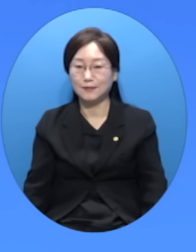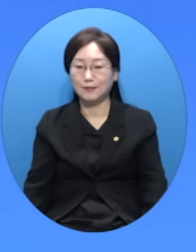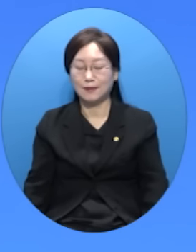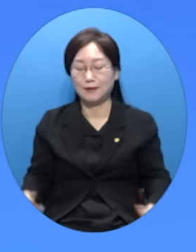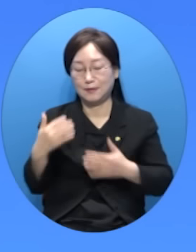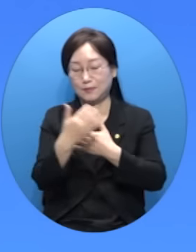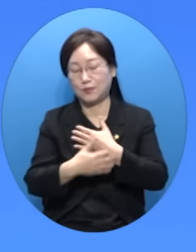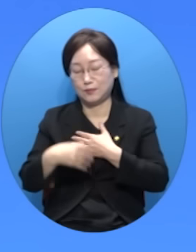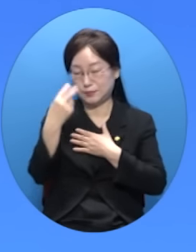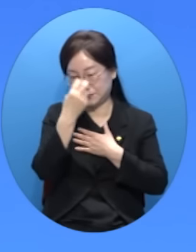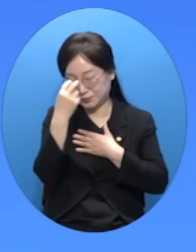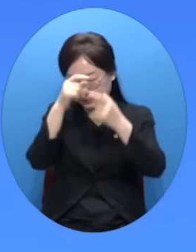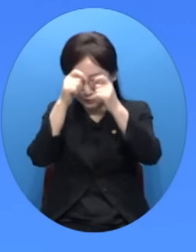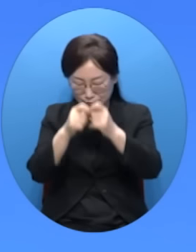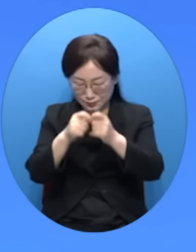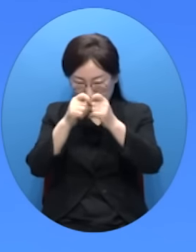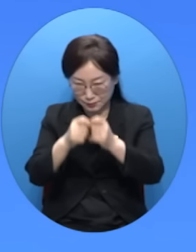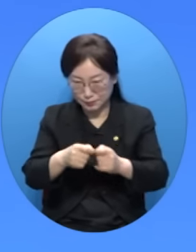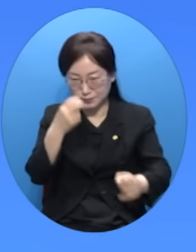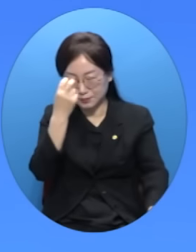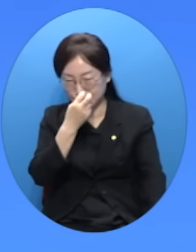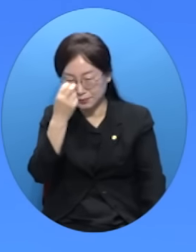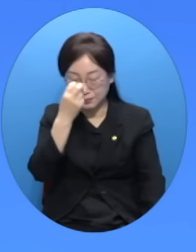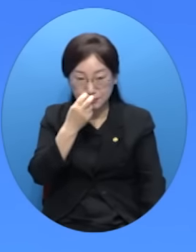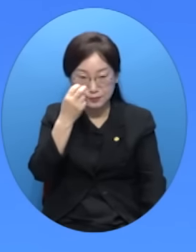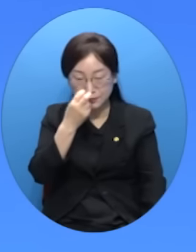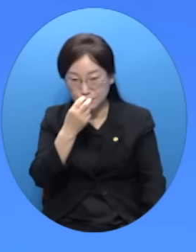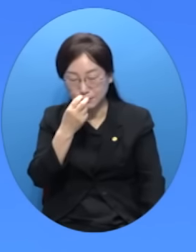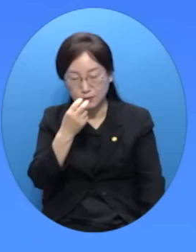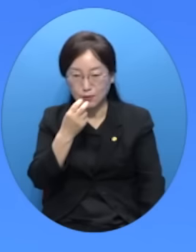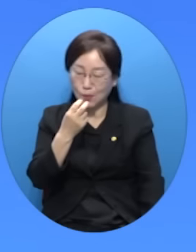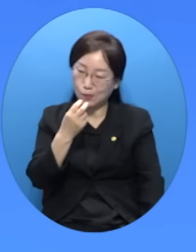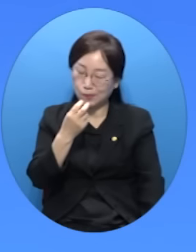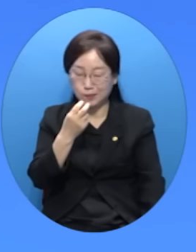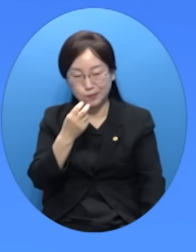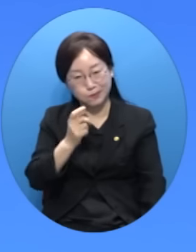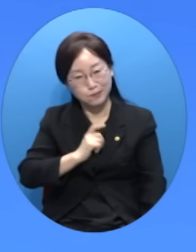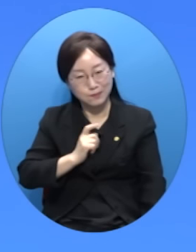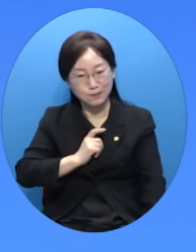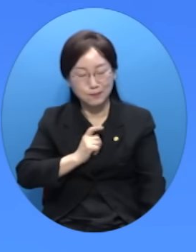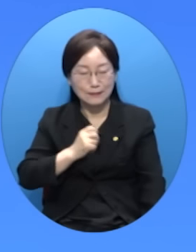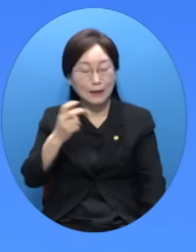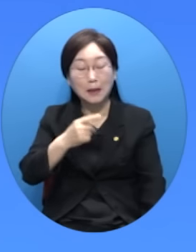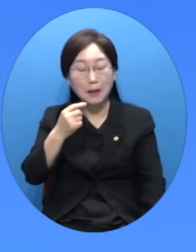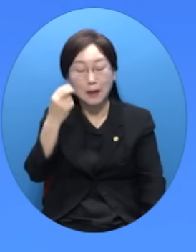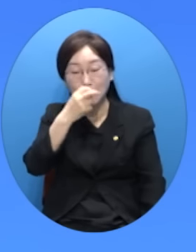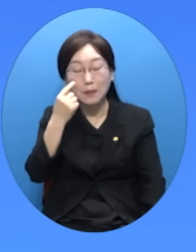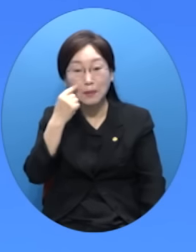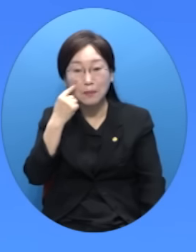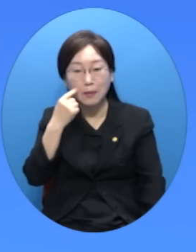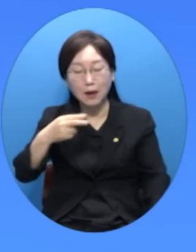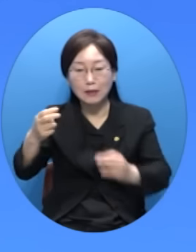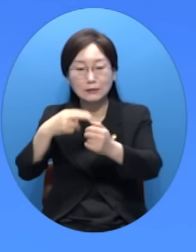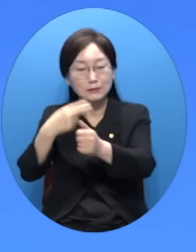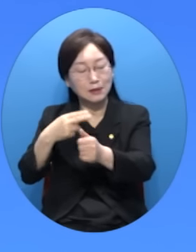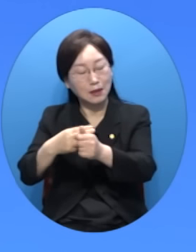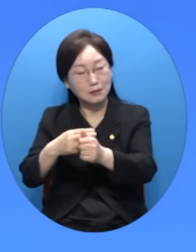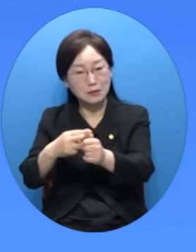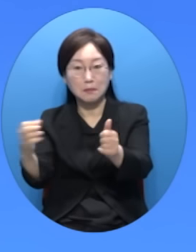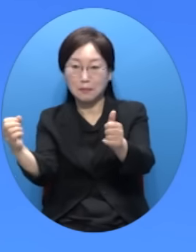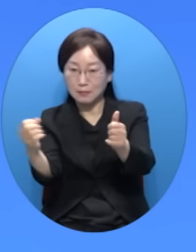검진 받다가 여기 좀 다시 한번 좀 재조사를 해야 되겠습니다. 의사가 이상 소견을